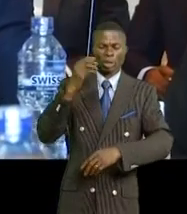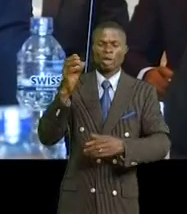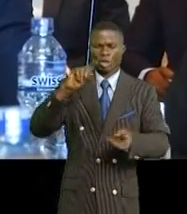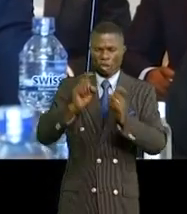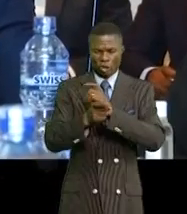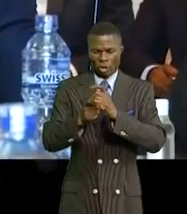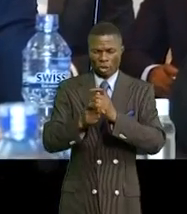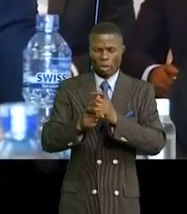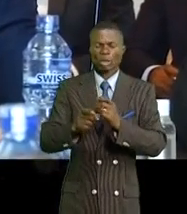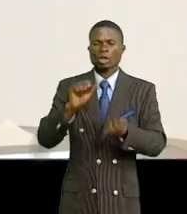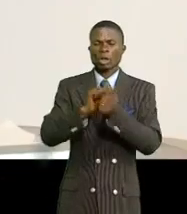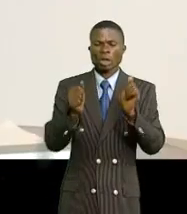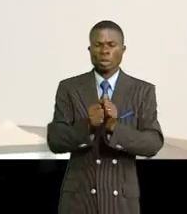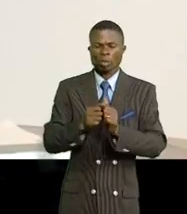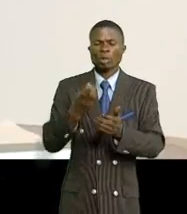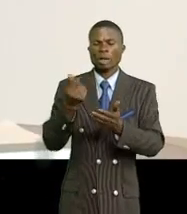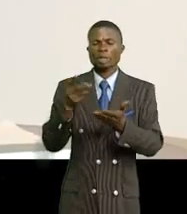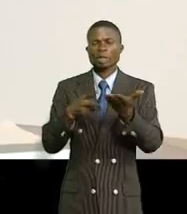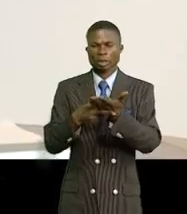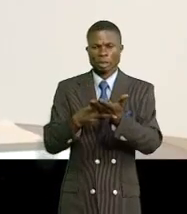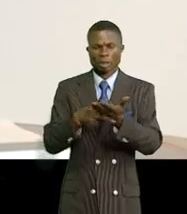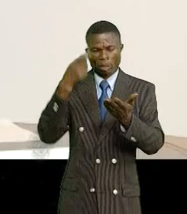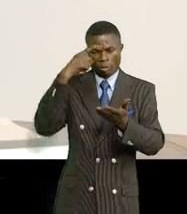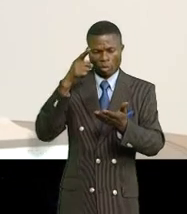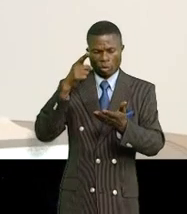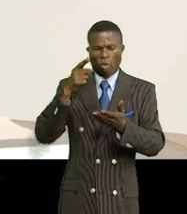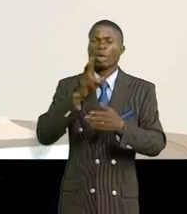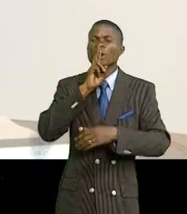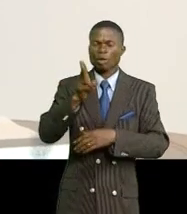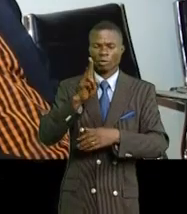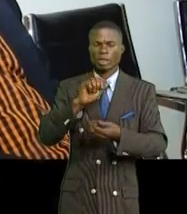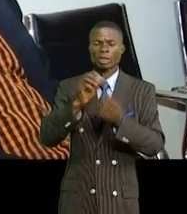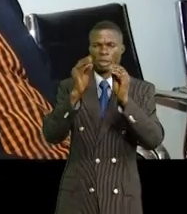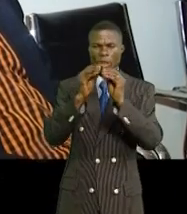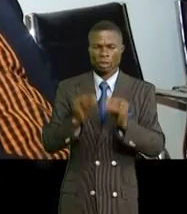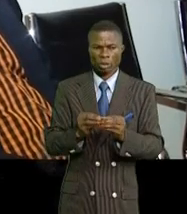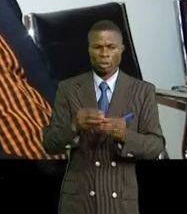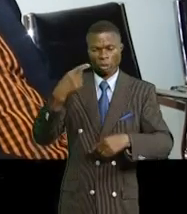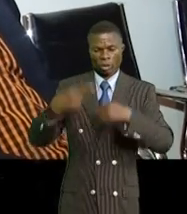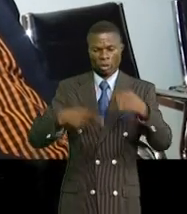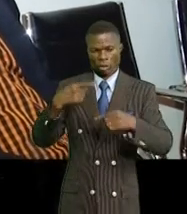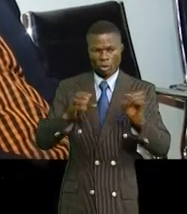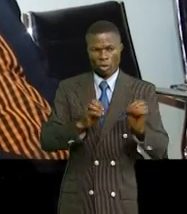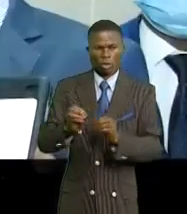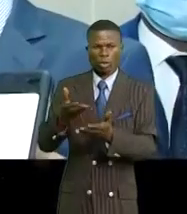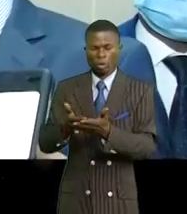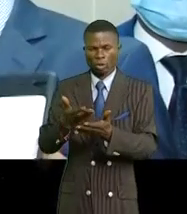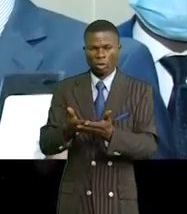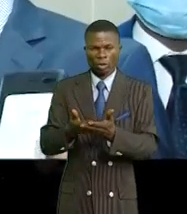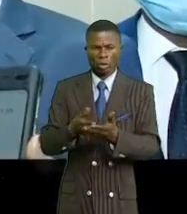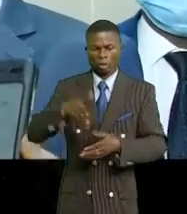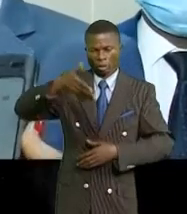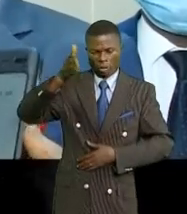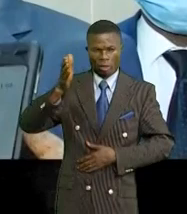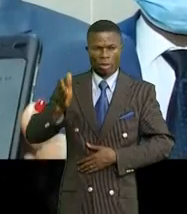et nettoyer la structure de prix afin d'arriver à la réalité des chiffres. Des discussions sont donc lancées. Les